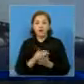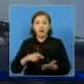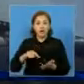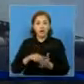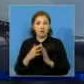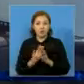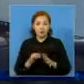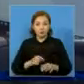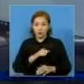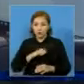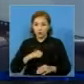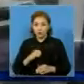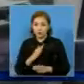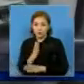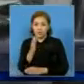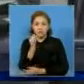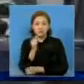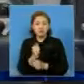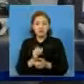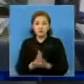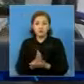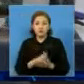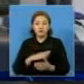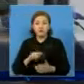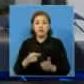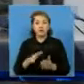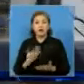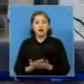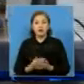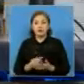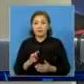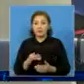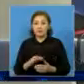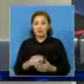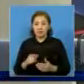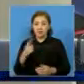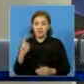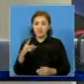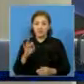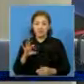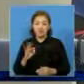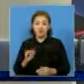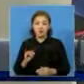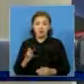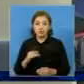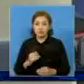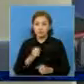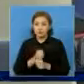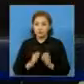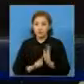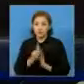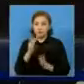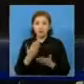аудан ауылдарда өз-өзіне қызмет ету нүктелері жұмыс істеп тұр. Әлеуметтік портал қазанның бірінен бастап пилоттық жоба ретінде жұмысын